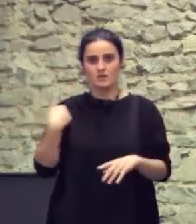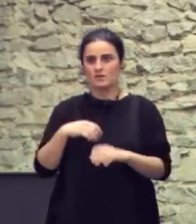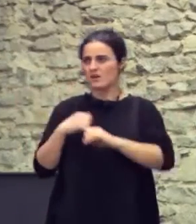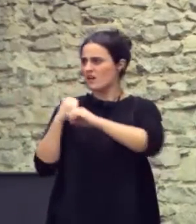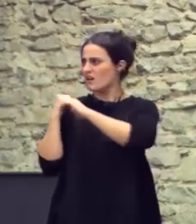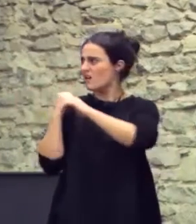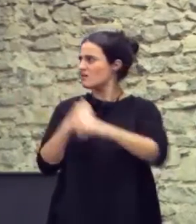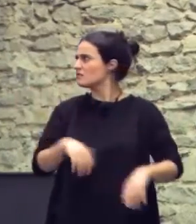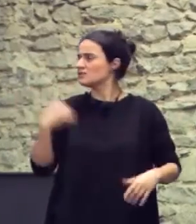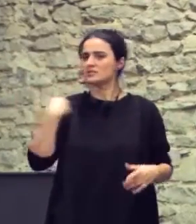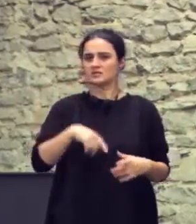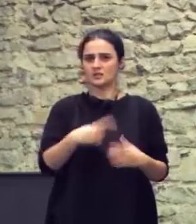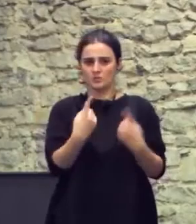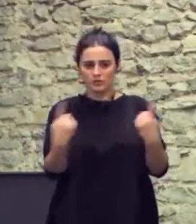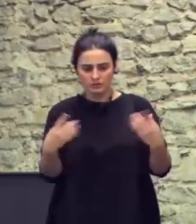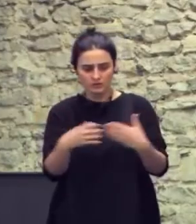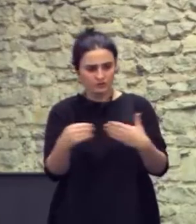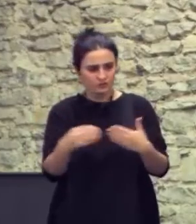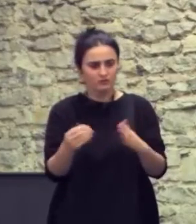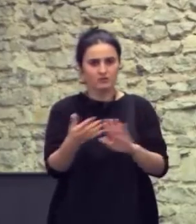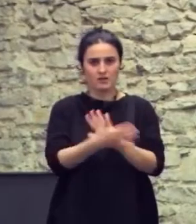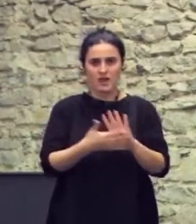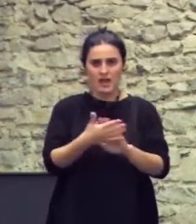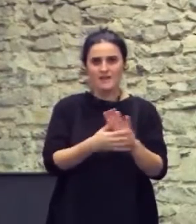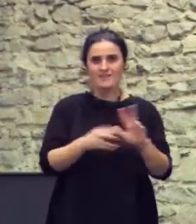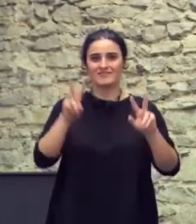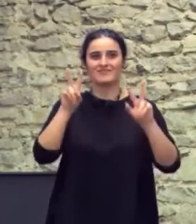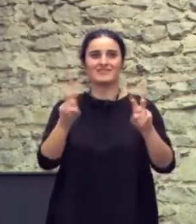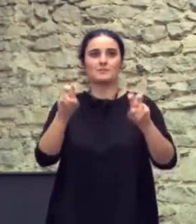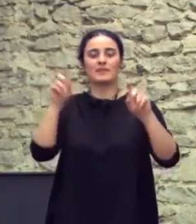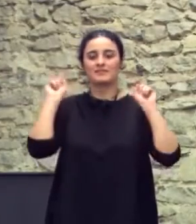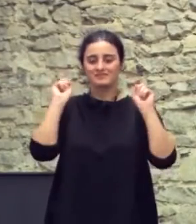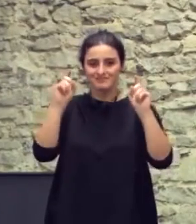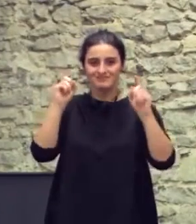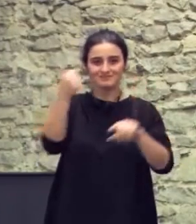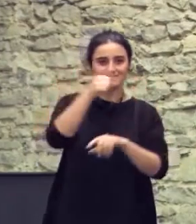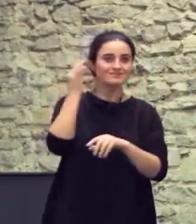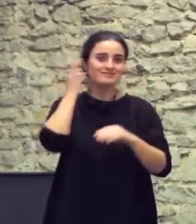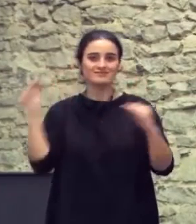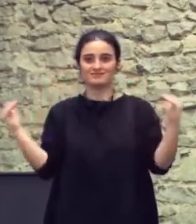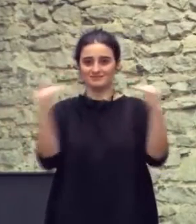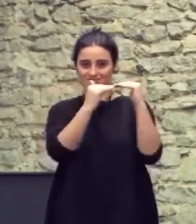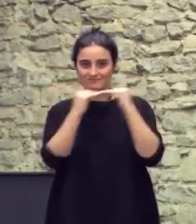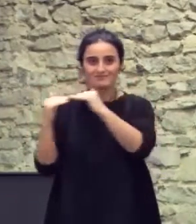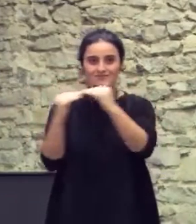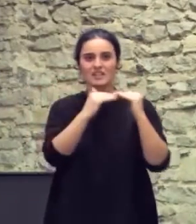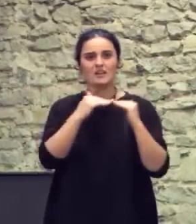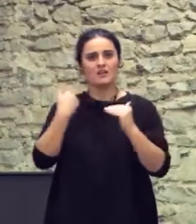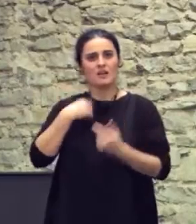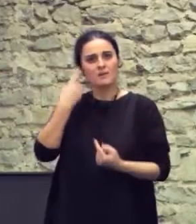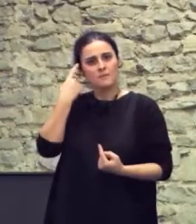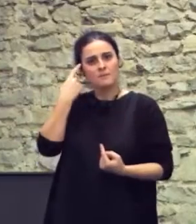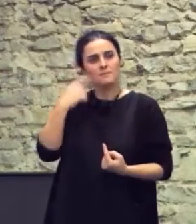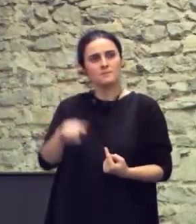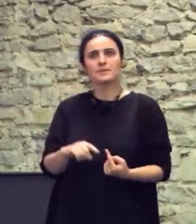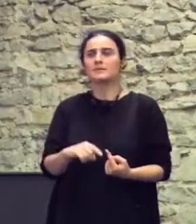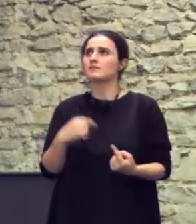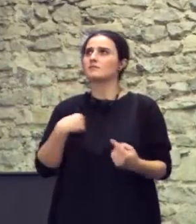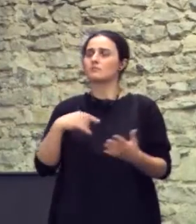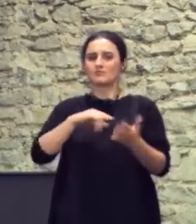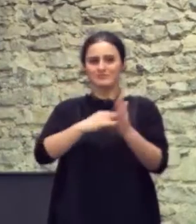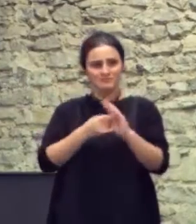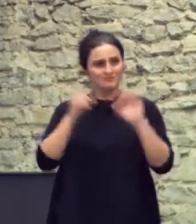badirela batzuk, eragile batzuk ari direla ezkidetzaren kontuarekin lanean, eta badakigula, ostras, hezkuntza